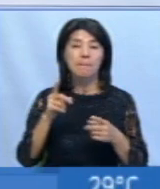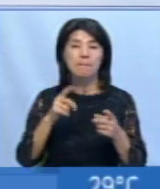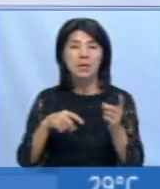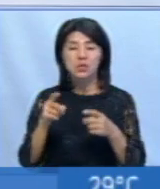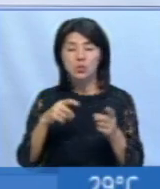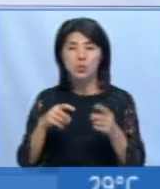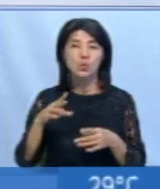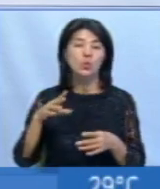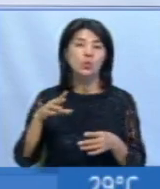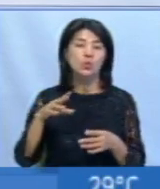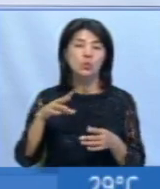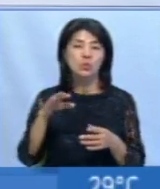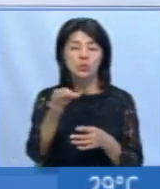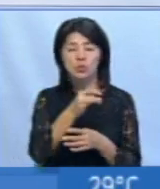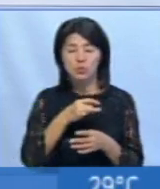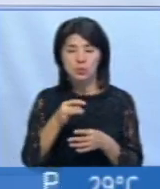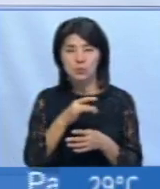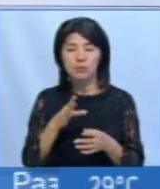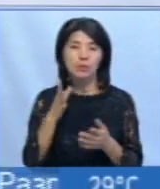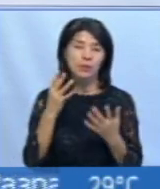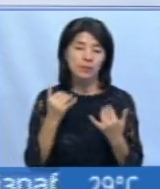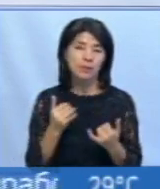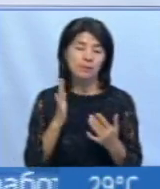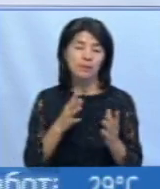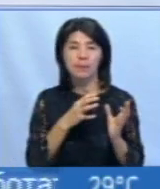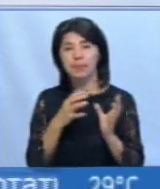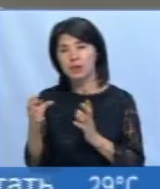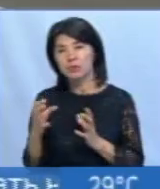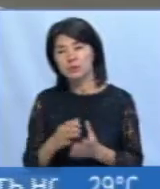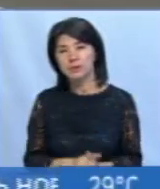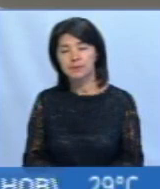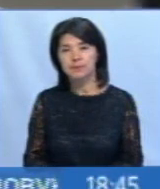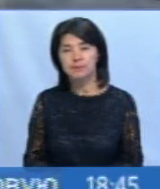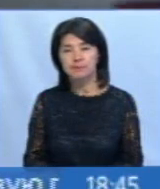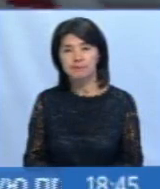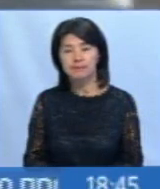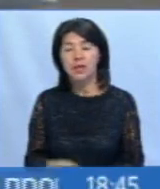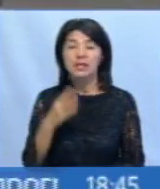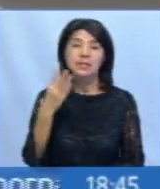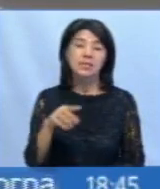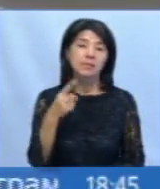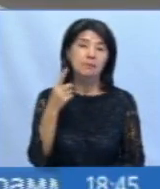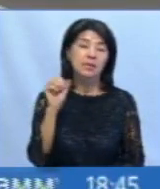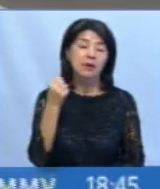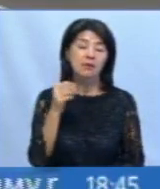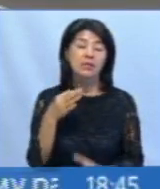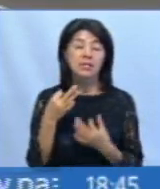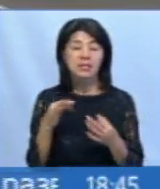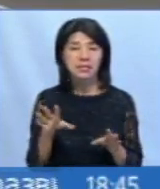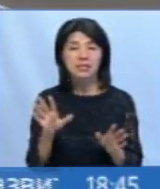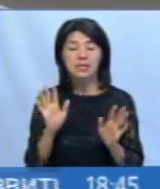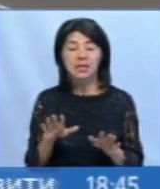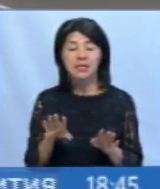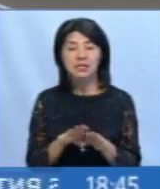о послаблении карантинных мер в следующем материале. С 31 августа разрешены также